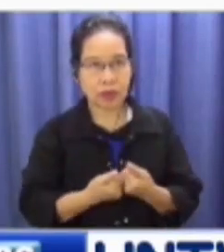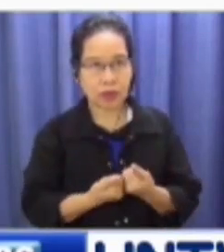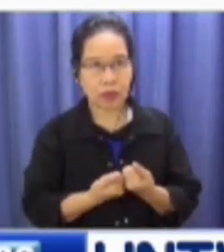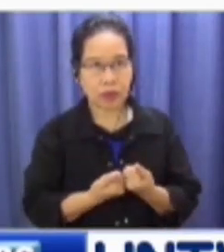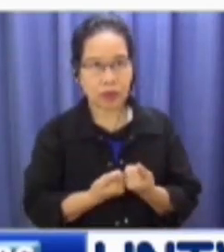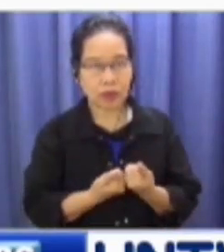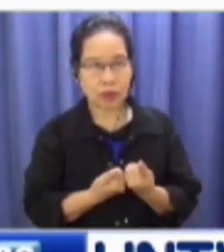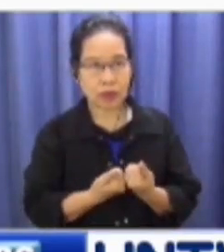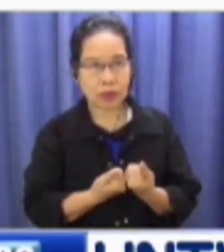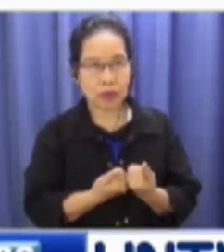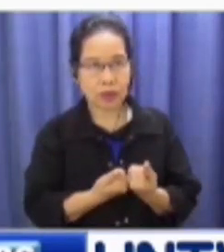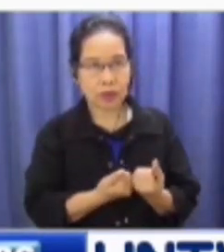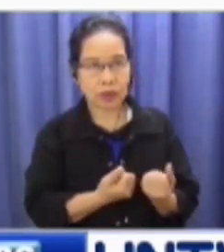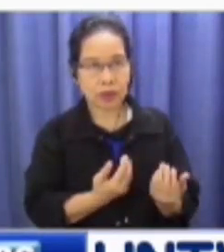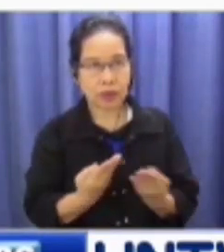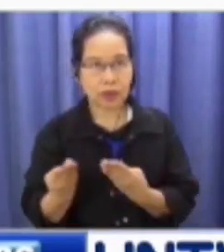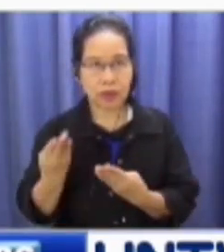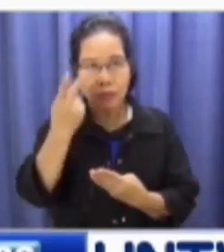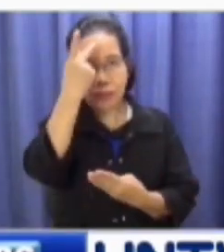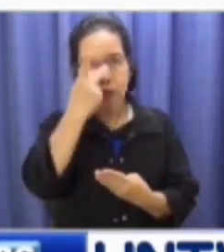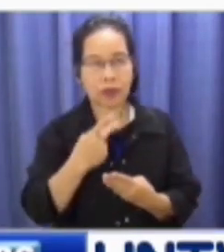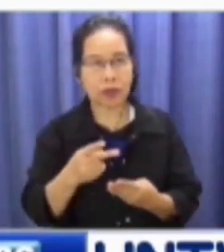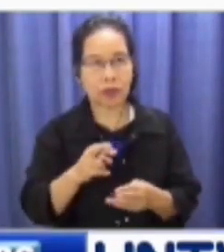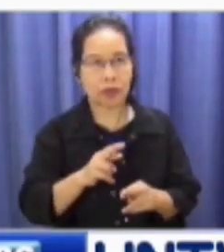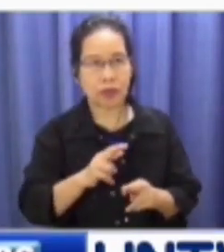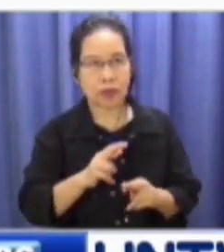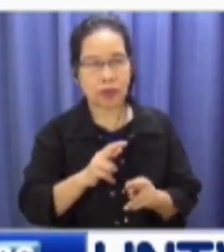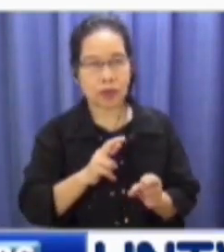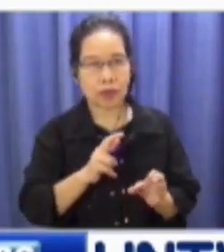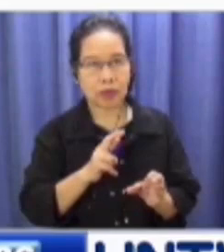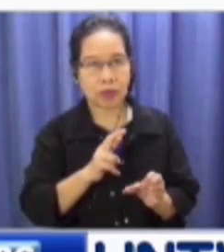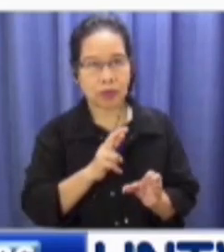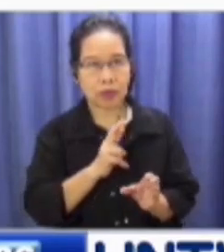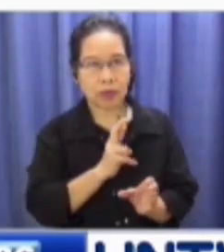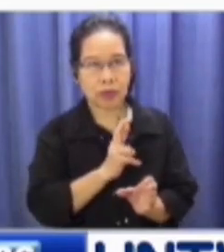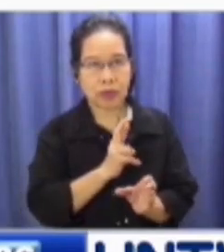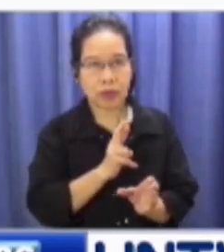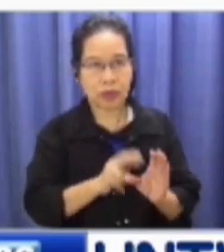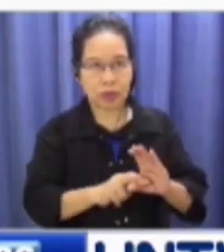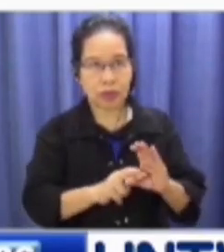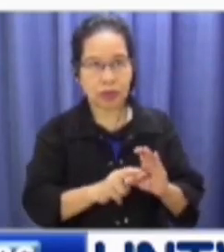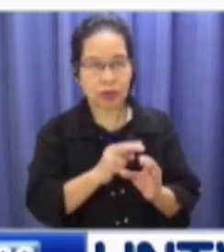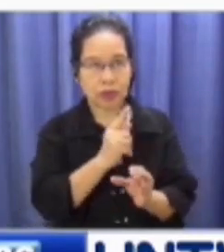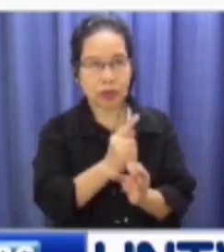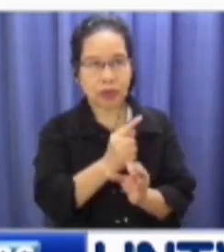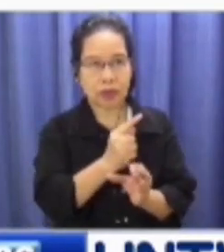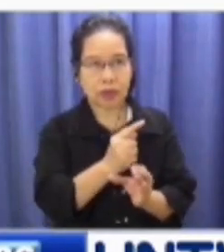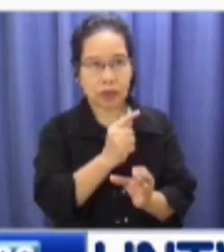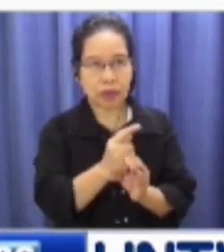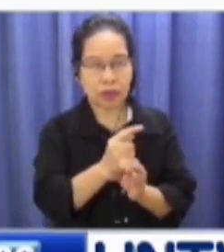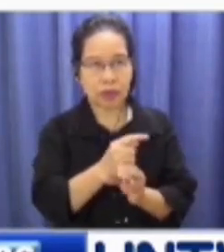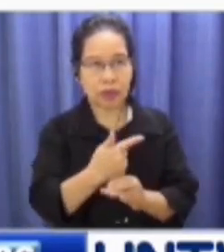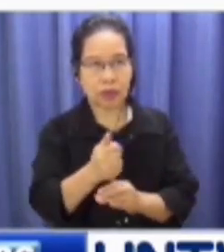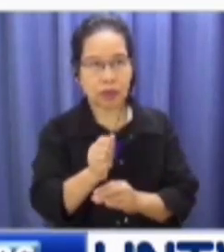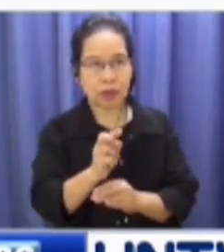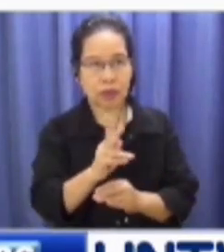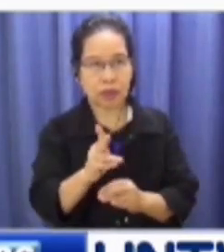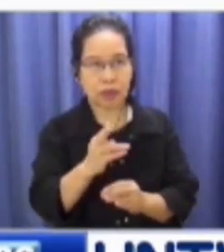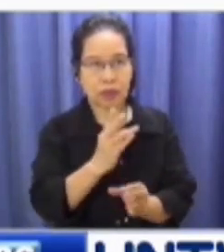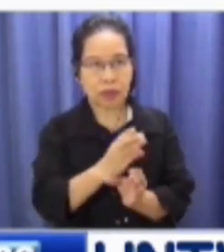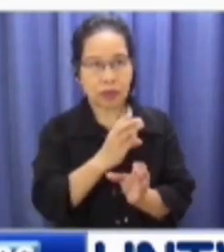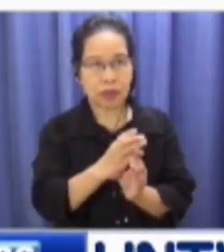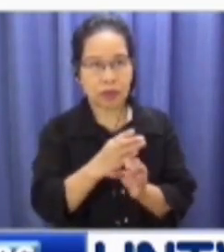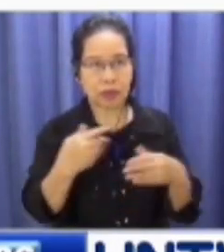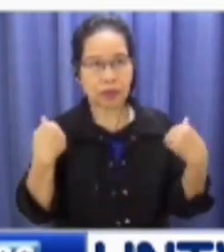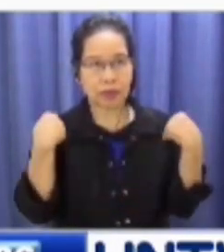ang mga magulang, no, kung sila isasakay lamang ng taxi at Grab? Ang sagot ko po, Kuya Daniel, kung meron